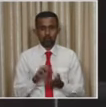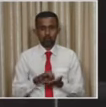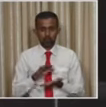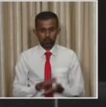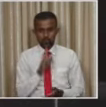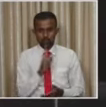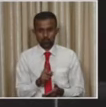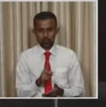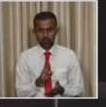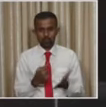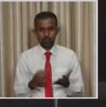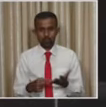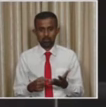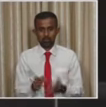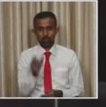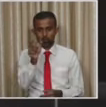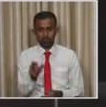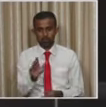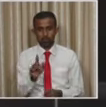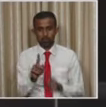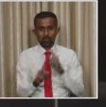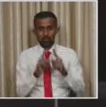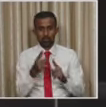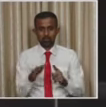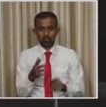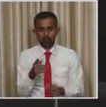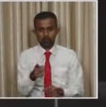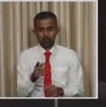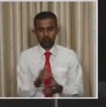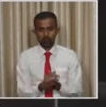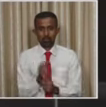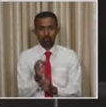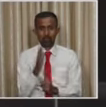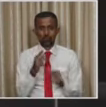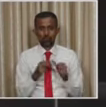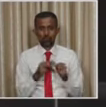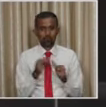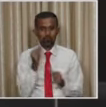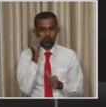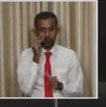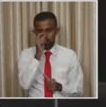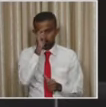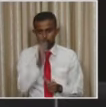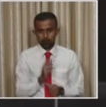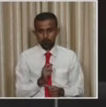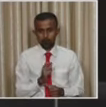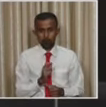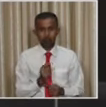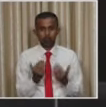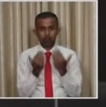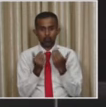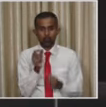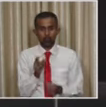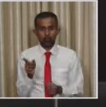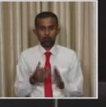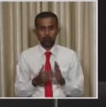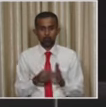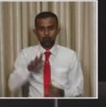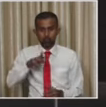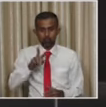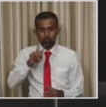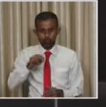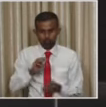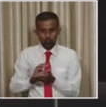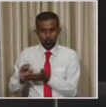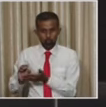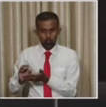ඉදිරිපත් කරපු කරුණ උනේ ඔබතුමාගේ කතාව දිකුවා ගරු මන්ත්‍රීතුමා ජනාධිපති අනුර දිසානායක මැතිතුමා උපදේශකයන් සඳහා මිලියන් 320ක් වෙන්